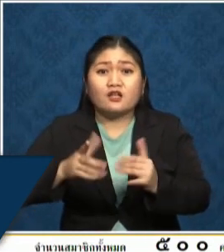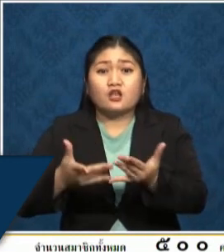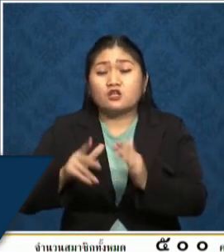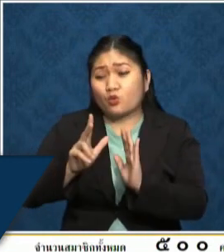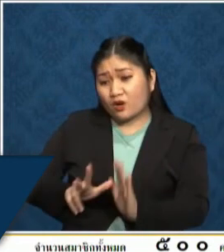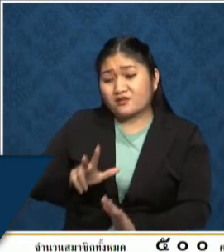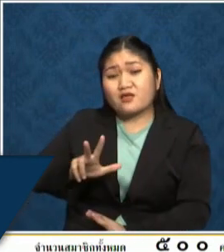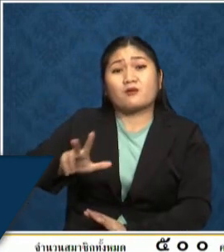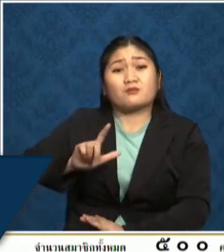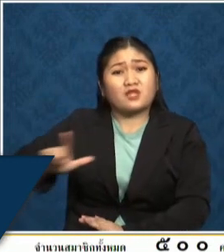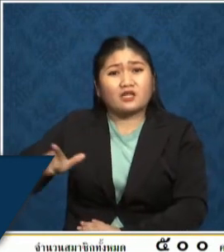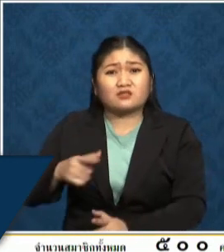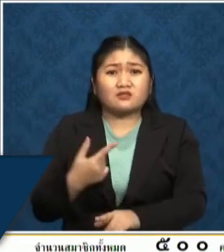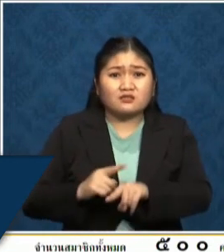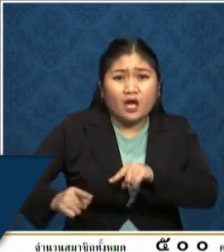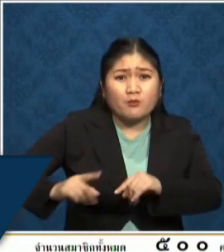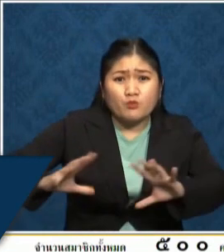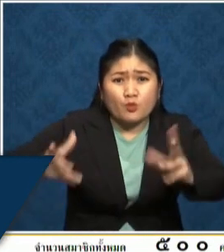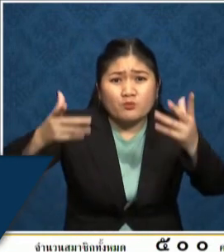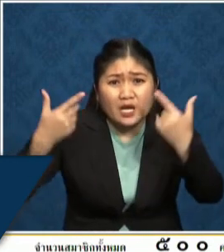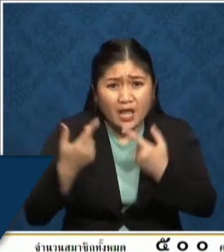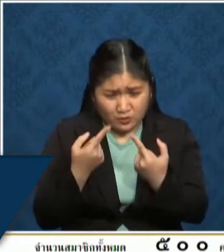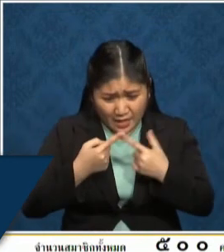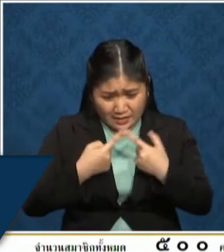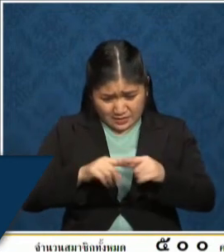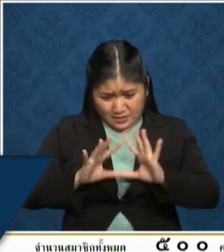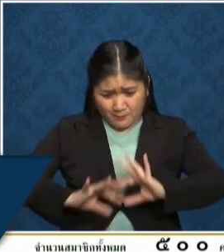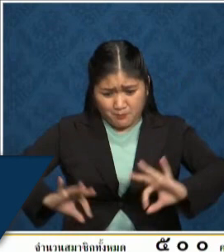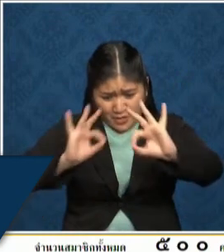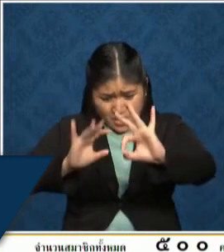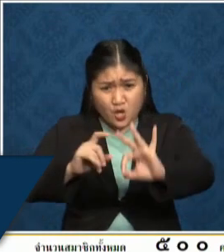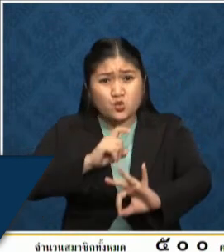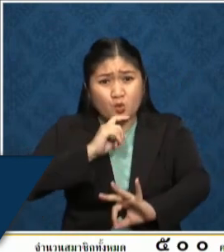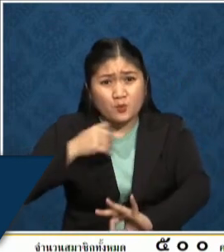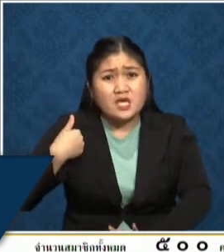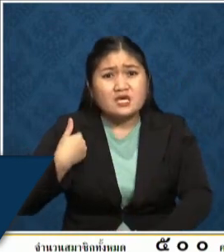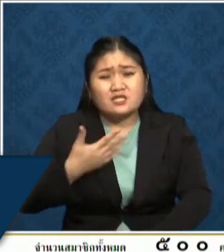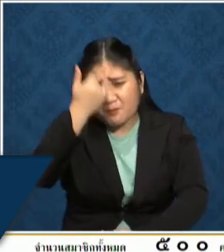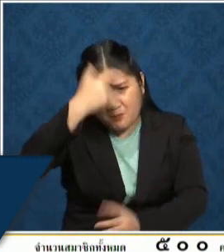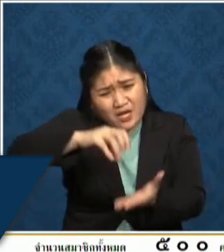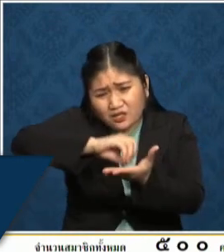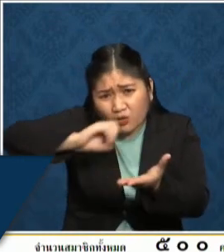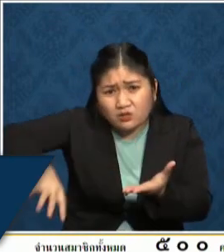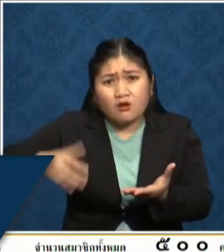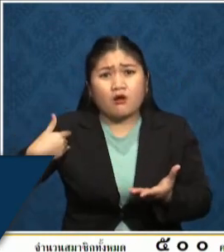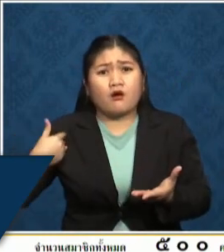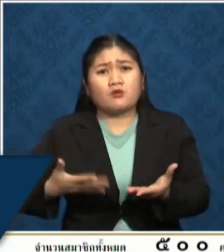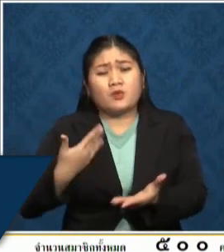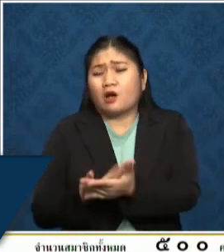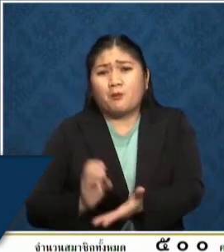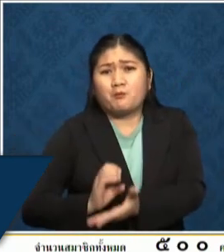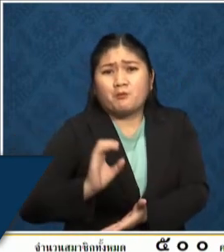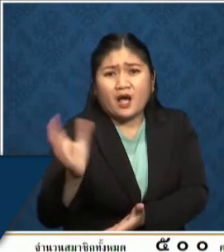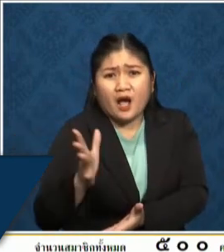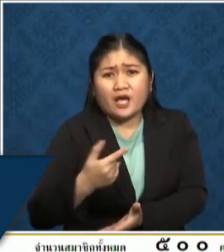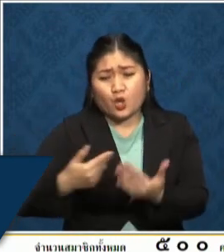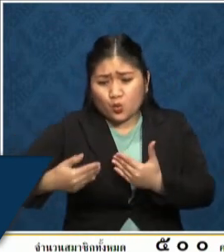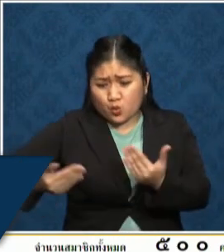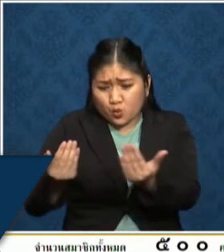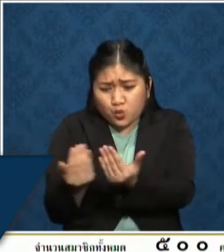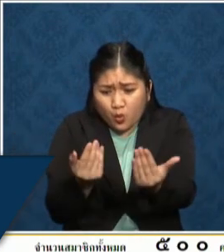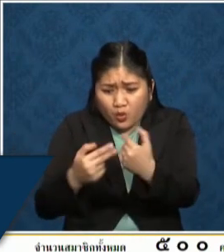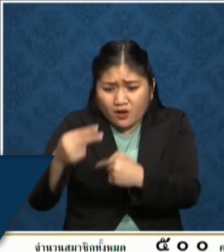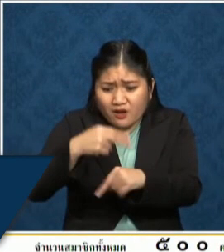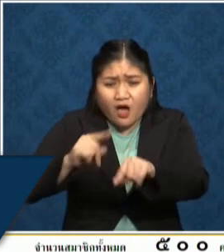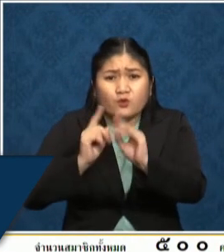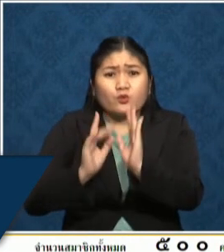แล้ว แต่ความจำเป็นเขายัมีอยู่ถ้าตัดเขาได้ยไครัแบบนี้ถาตัดเขาได้ยัไงกับเลือกặtไม่วจะเปเล